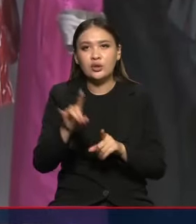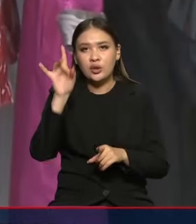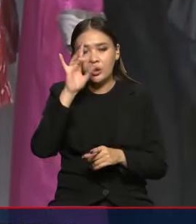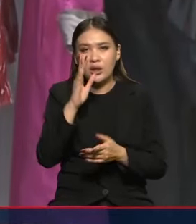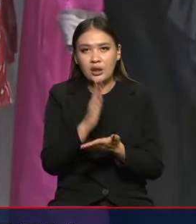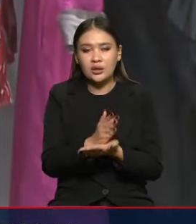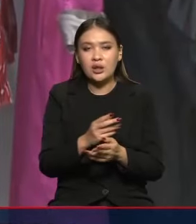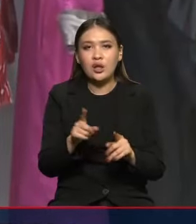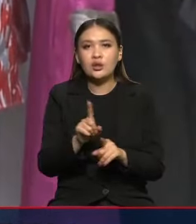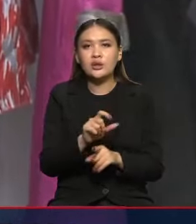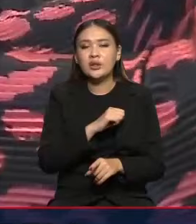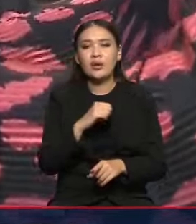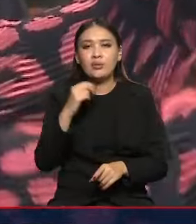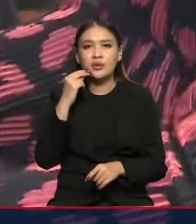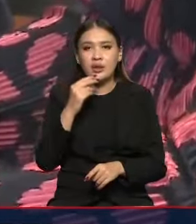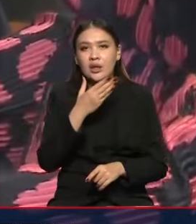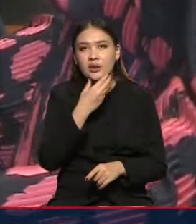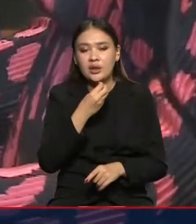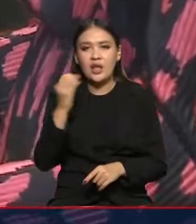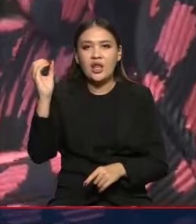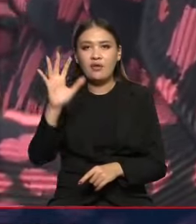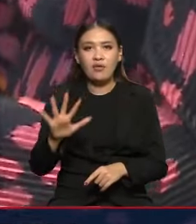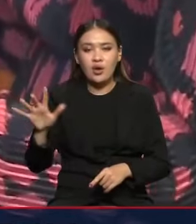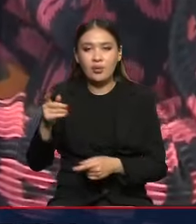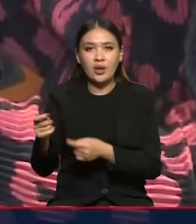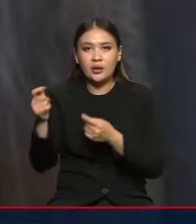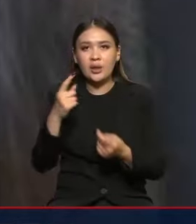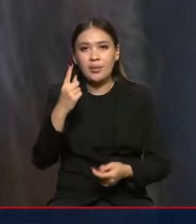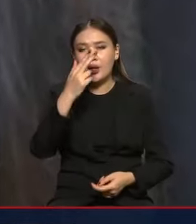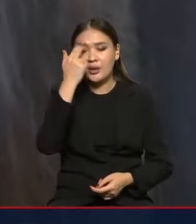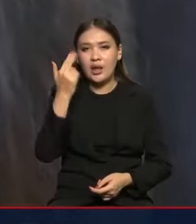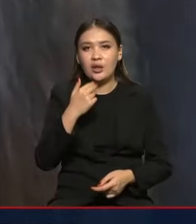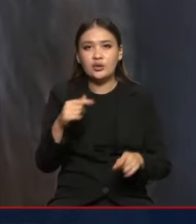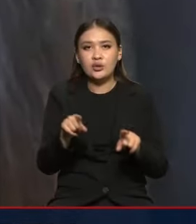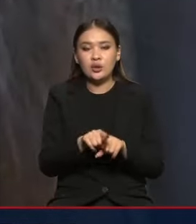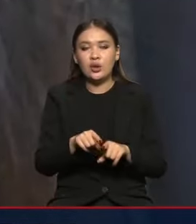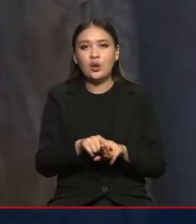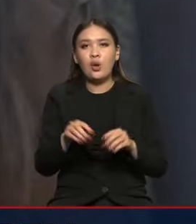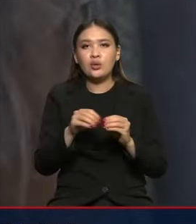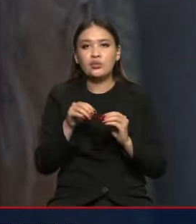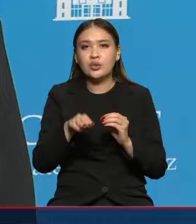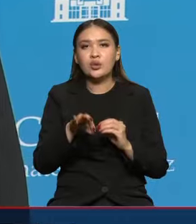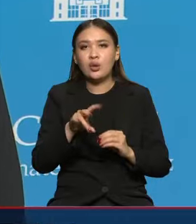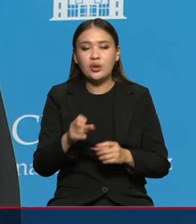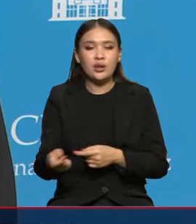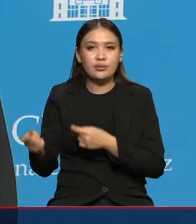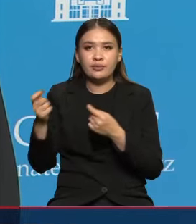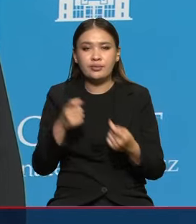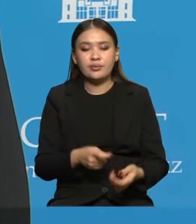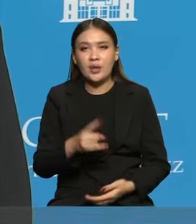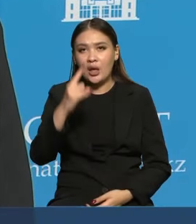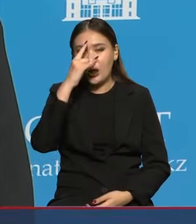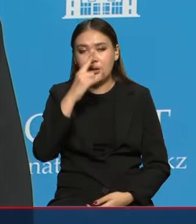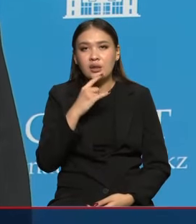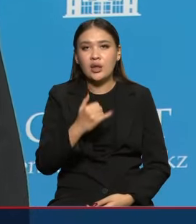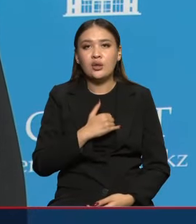ішінде ең сәнді сапалы саналатыны Еуропадан келгені. Бір ғана Италиядан биылдың өзінде 10 мың тонна киім әкелінген. Біздің Қазақстанда